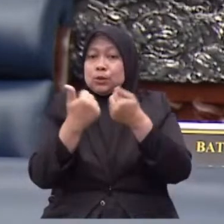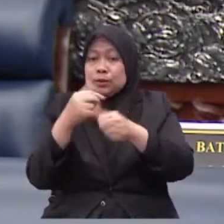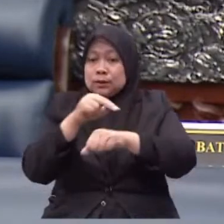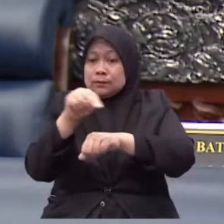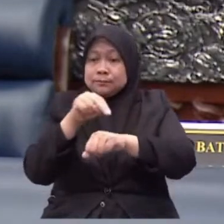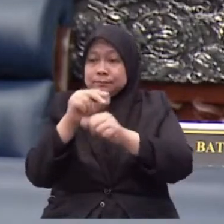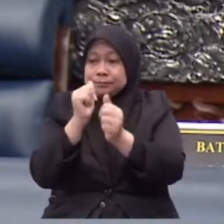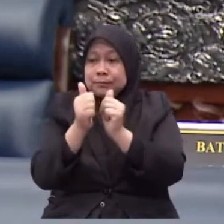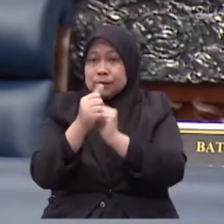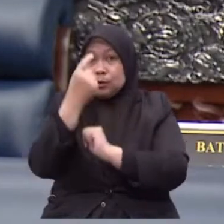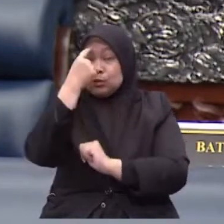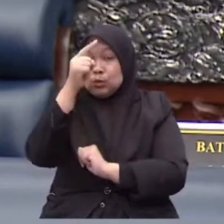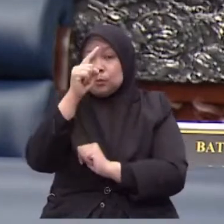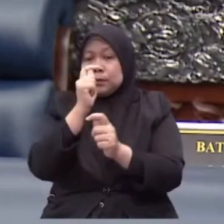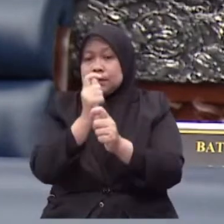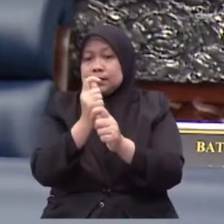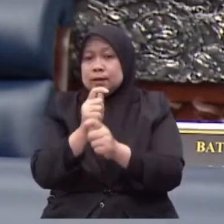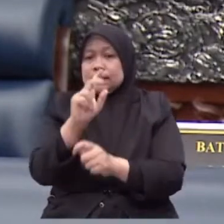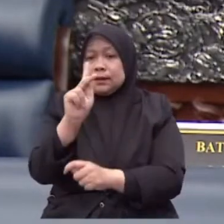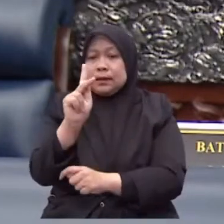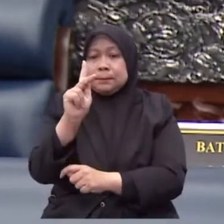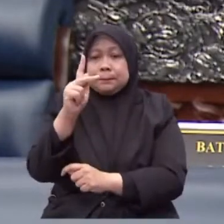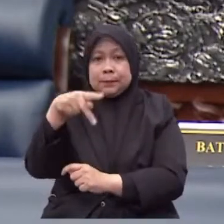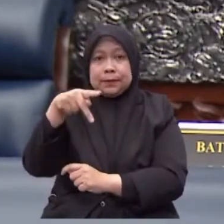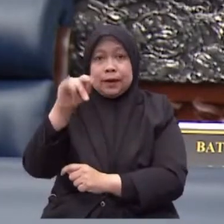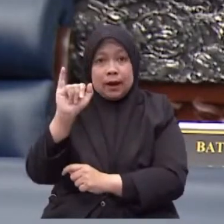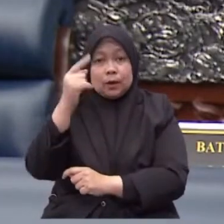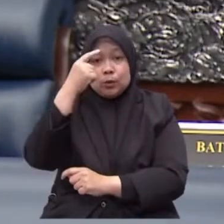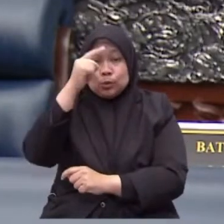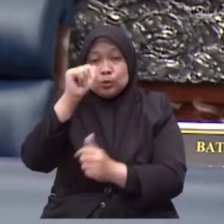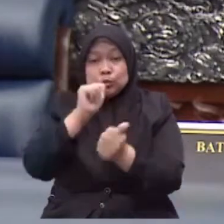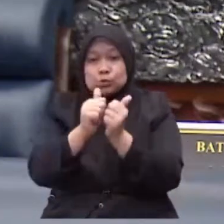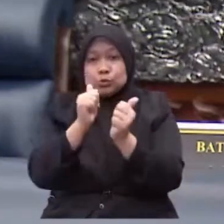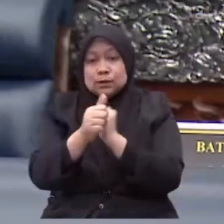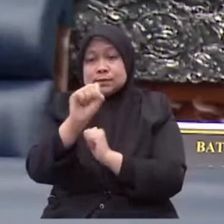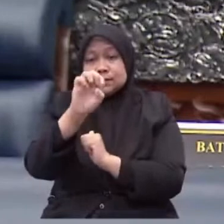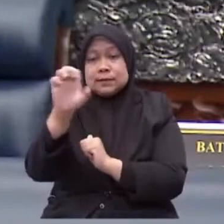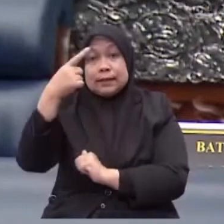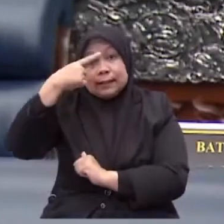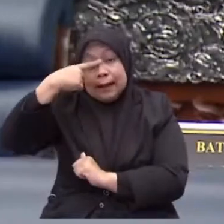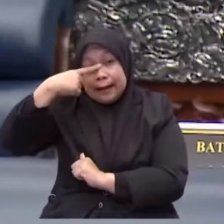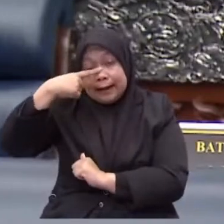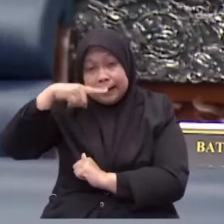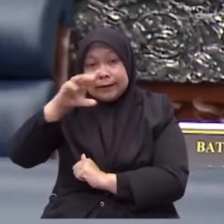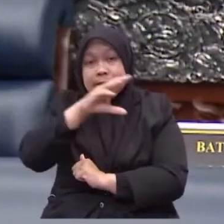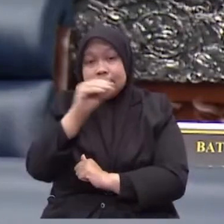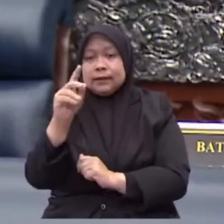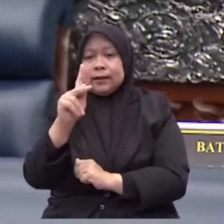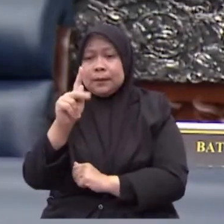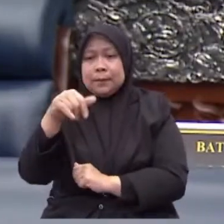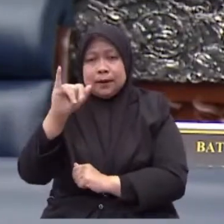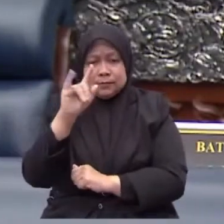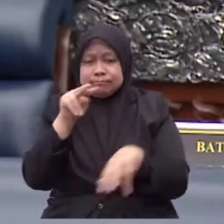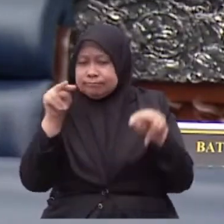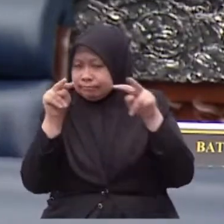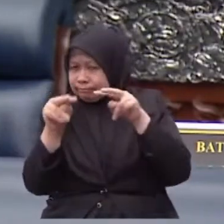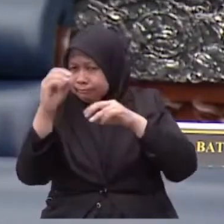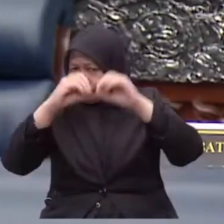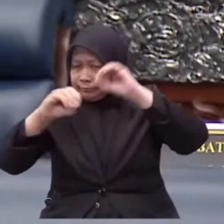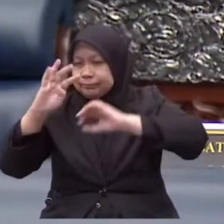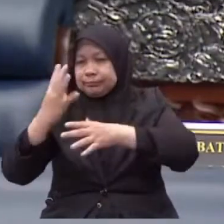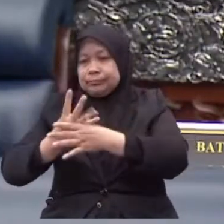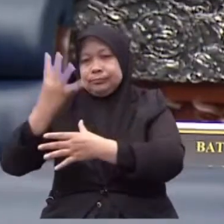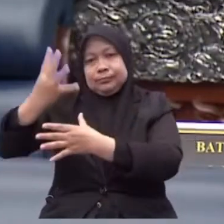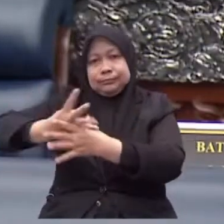kebangsaan untuk menetapkan KPI bagi suspensi Thailand dan KPI ini akan dipantau setiap